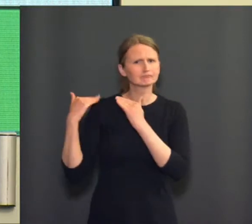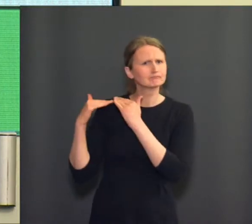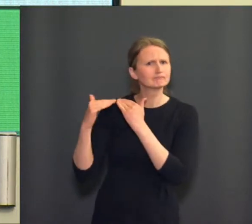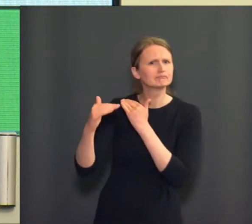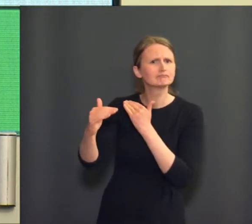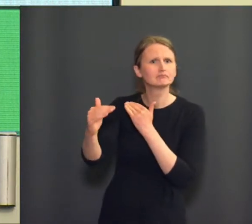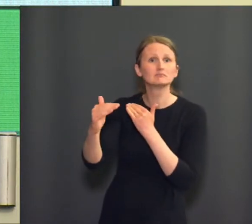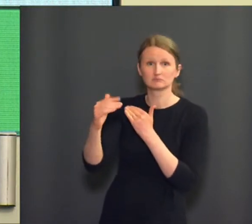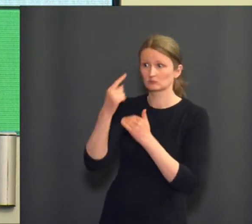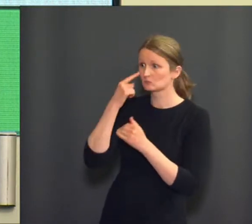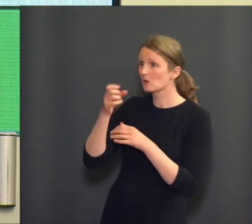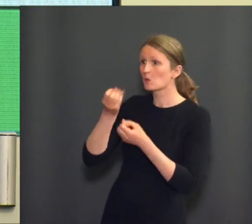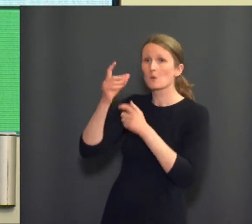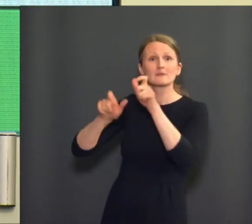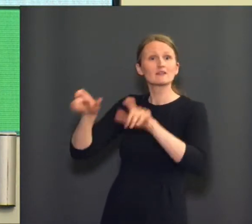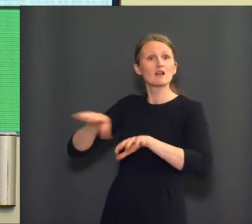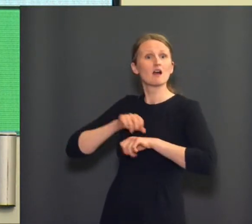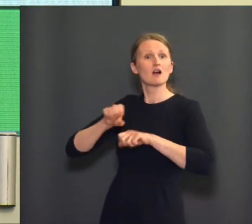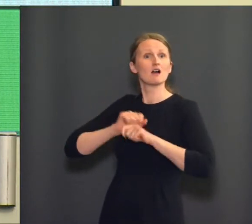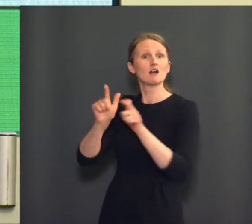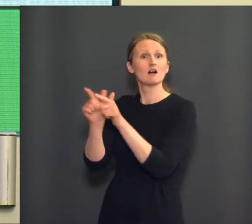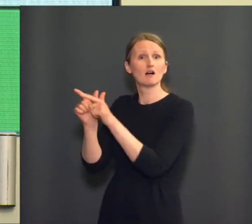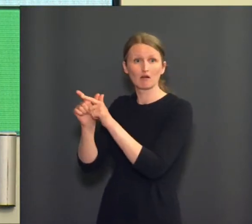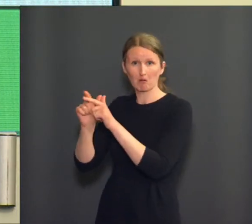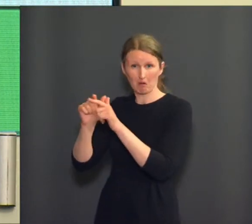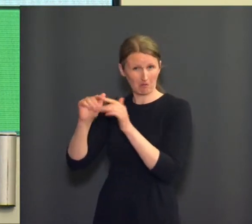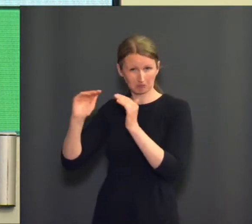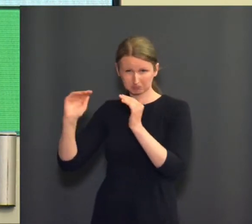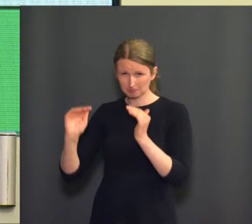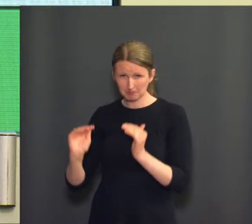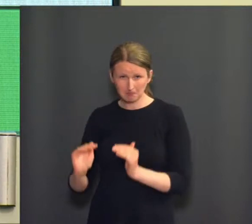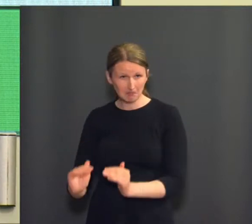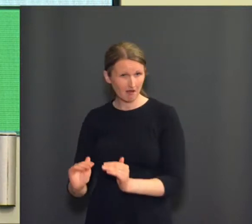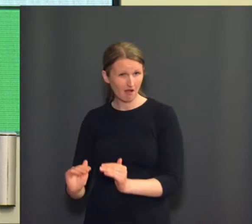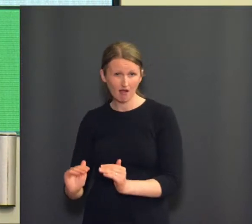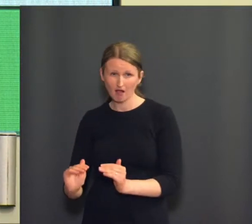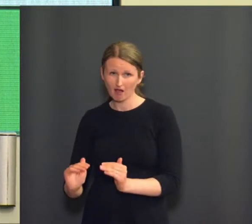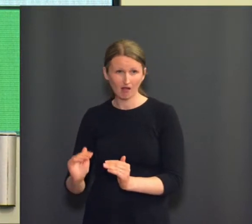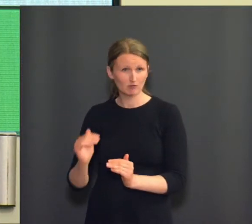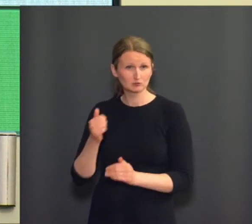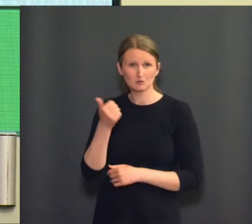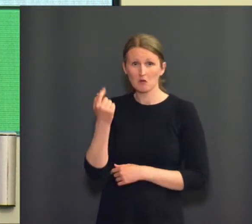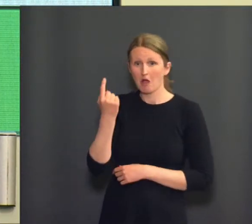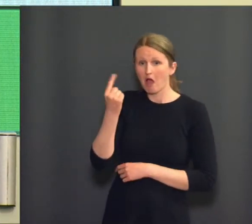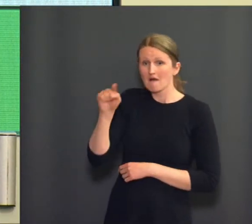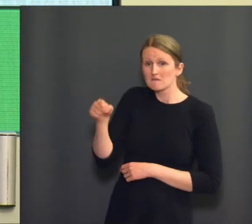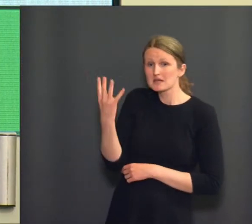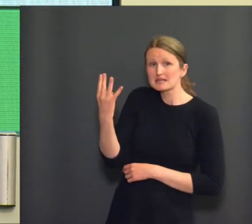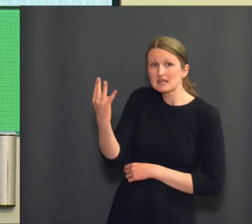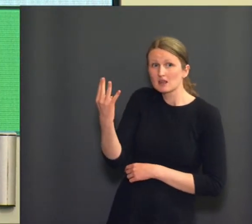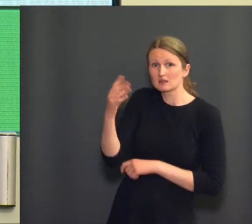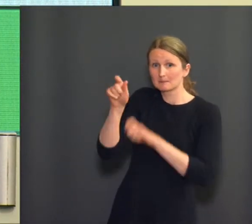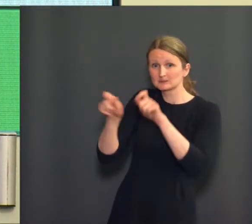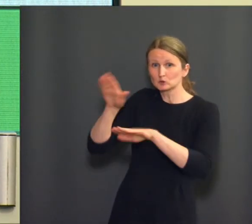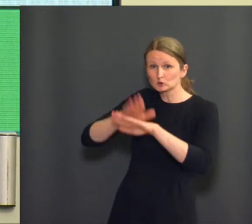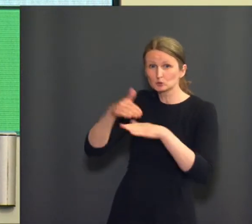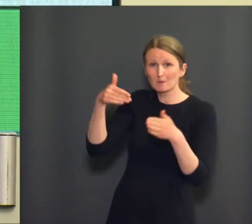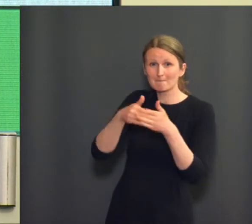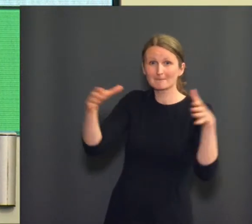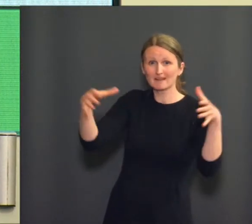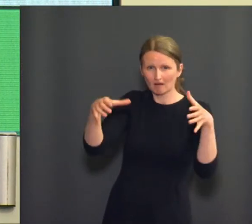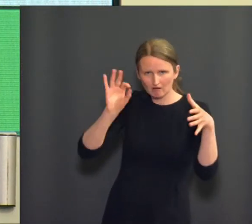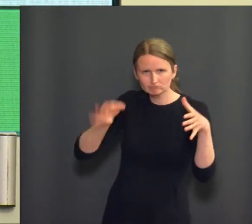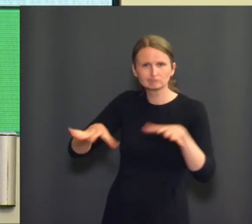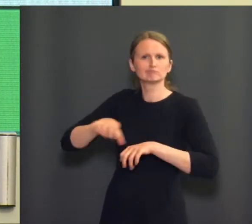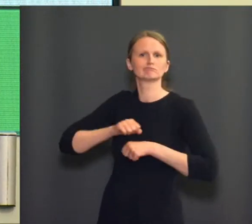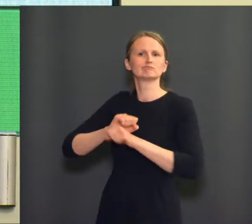semaines extrêmement bas, moins de 1,4 nouvelles contaminations pour 1000 résidents par semaine. Le